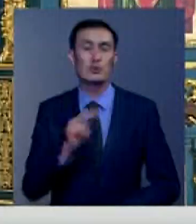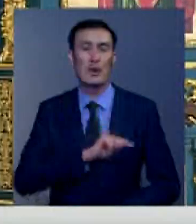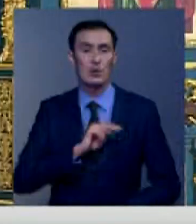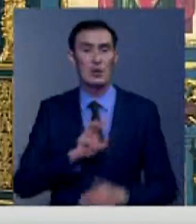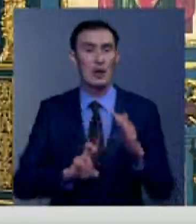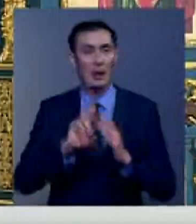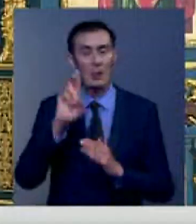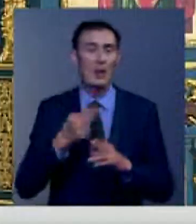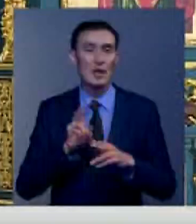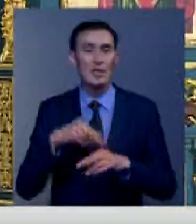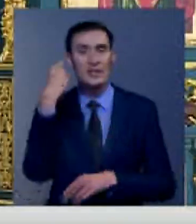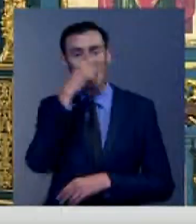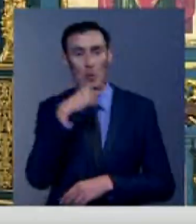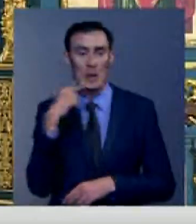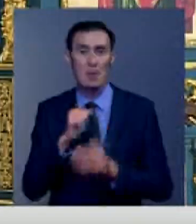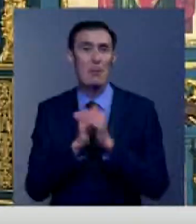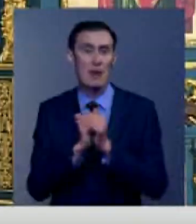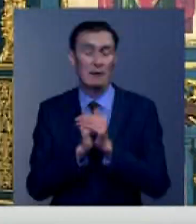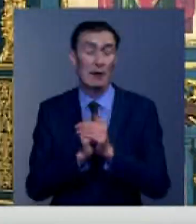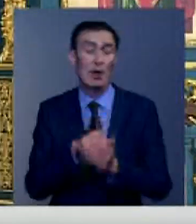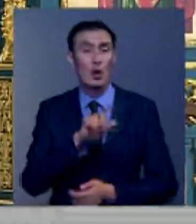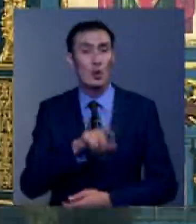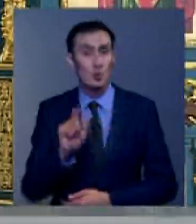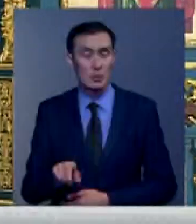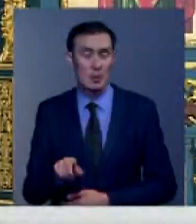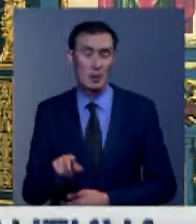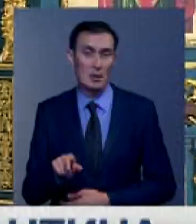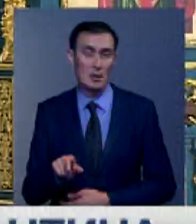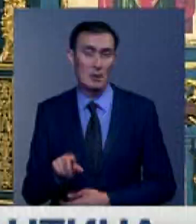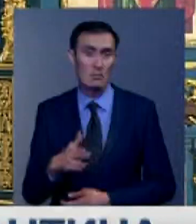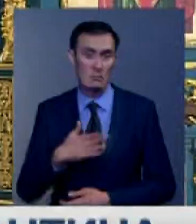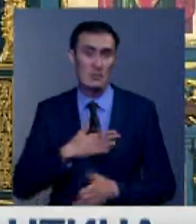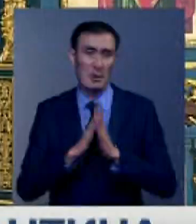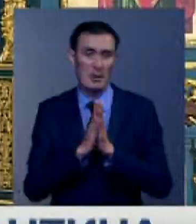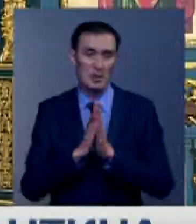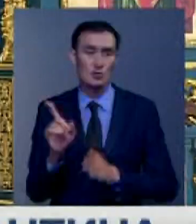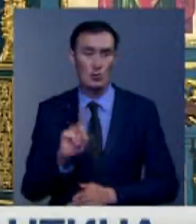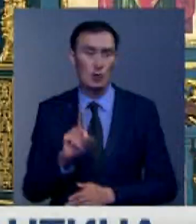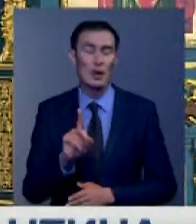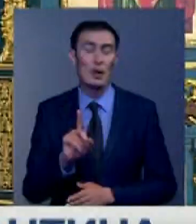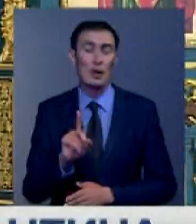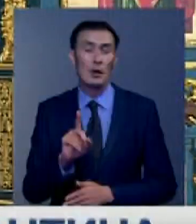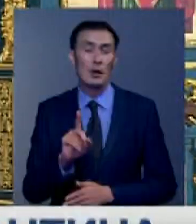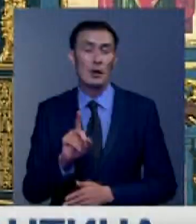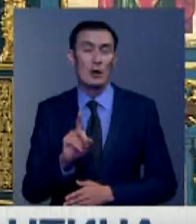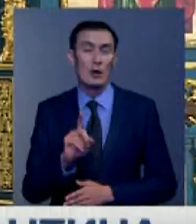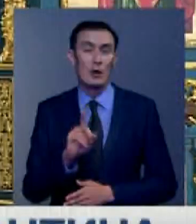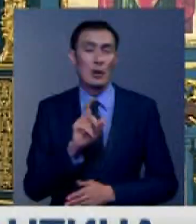это индивидуальная молитва, конечно же, потому что люди, мы просили, чтобы открылись храмы.